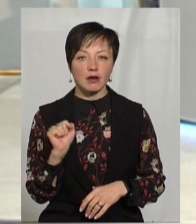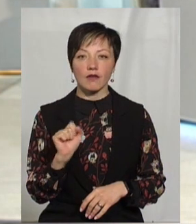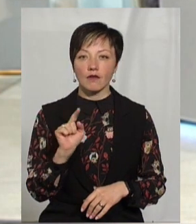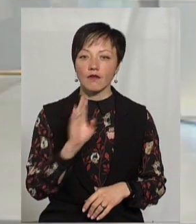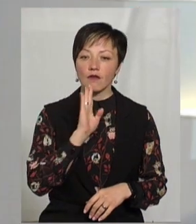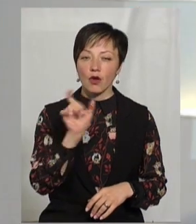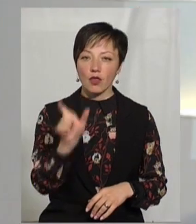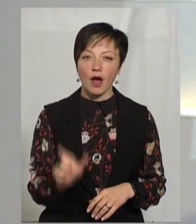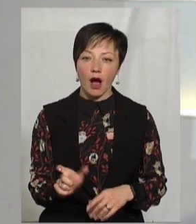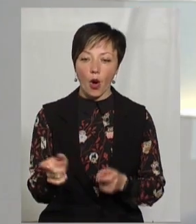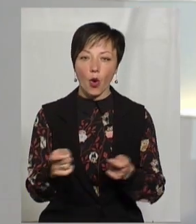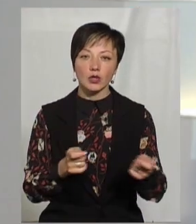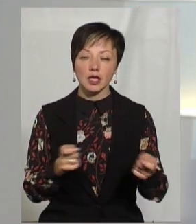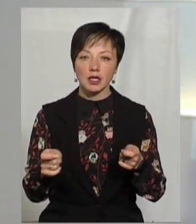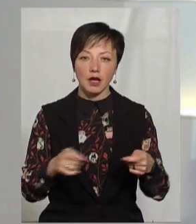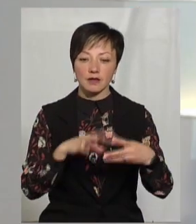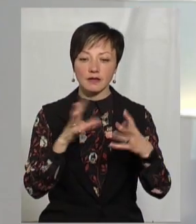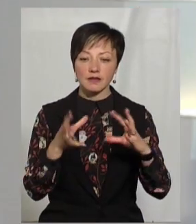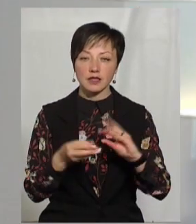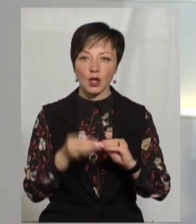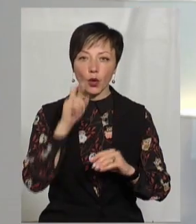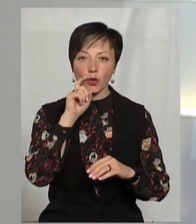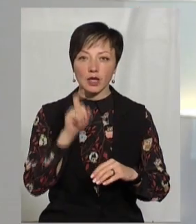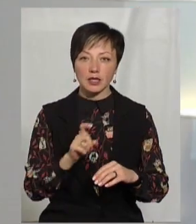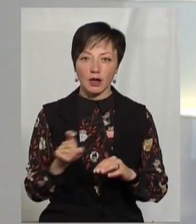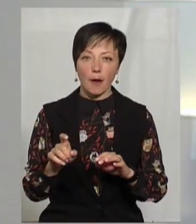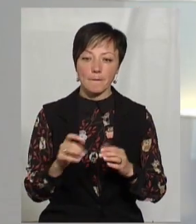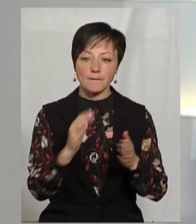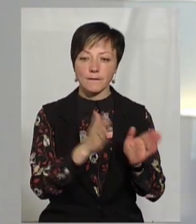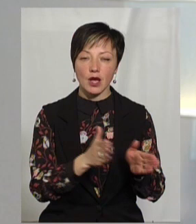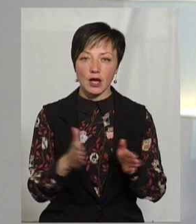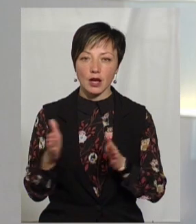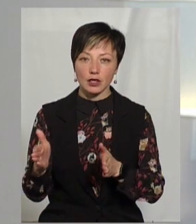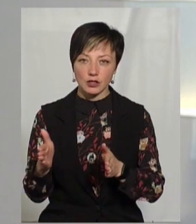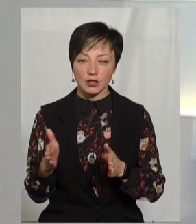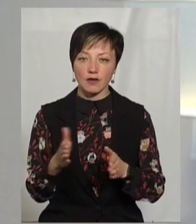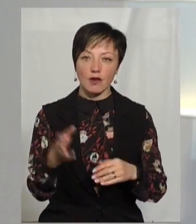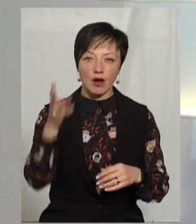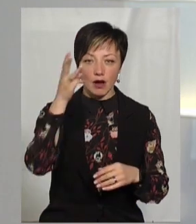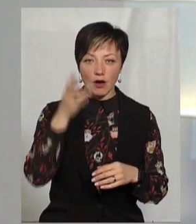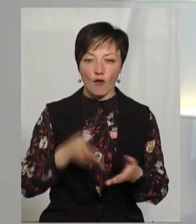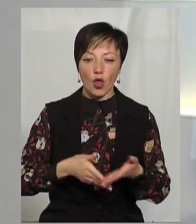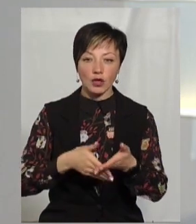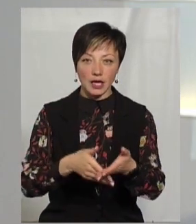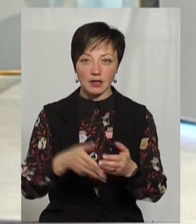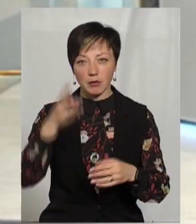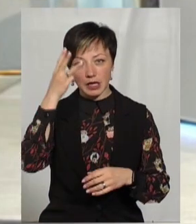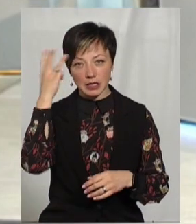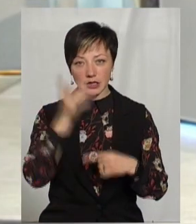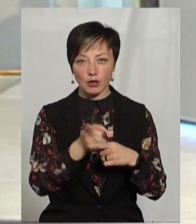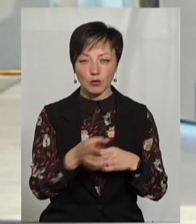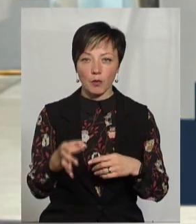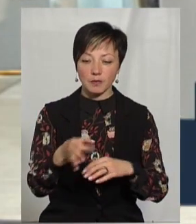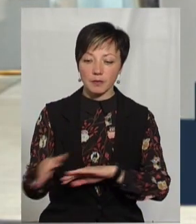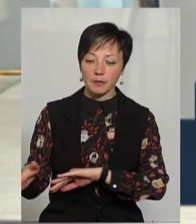Вона координаторка всеукраїнської мережі волонтер ком'юніті Хмельницькій та Тернопільській областях. А ми продовжимо, панове, з